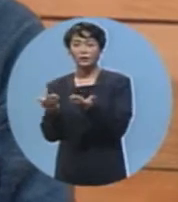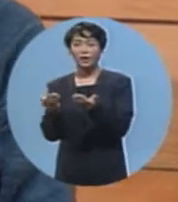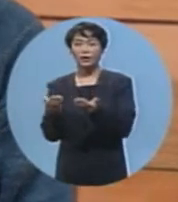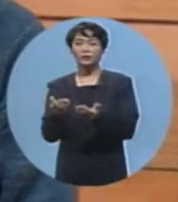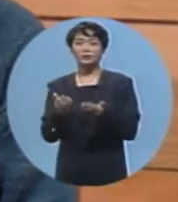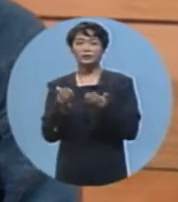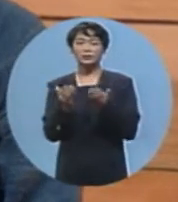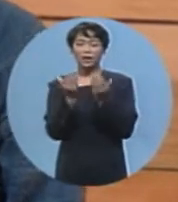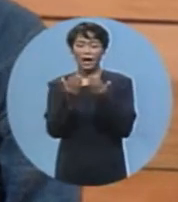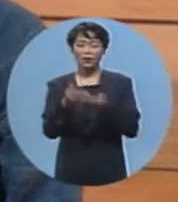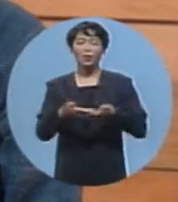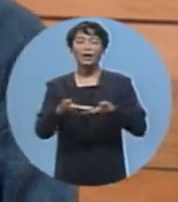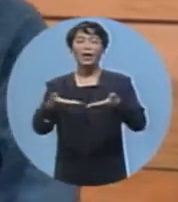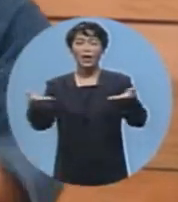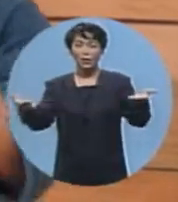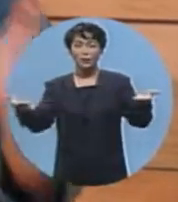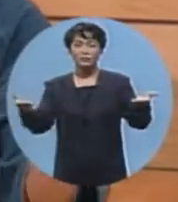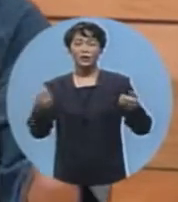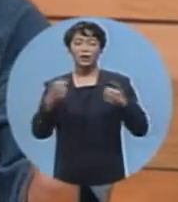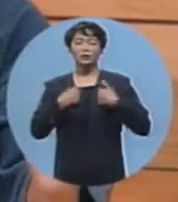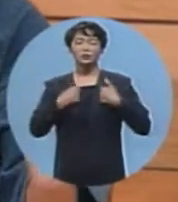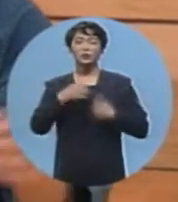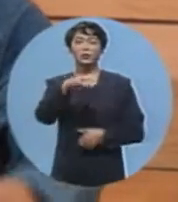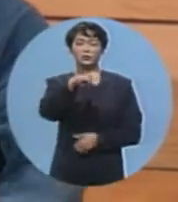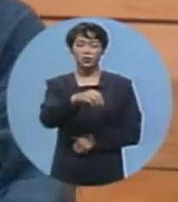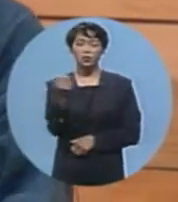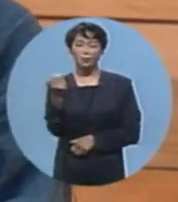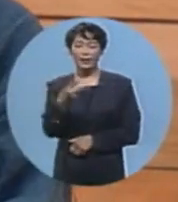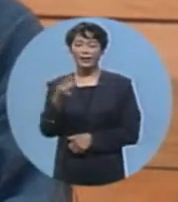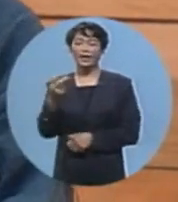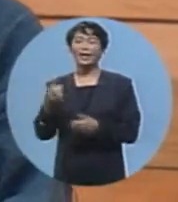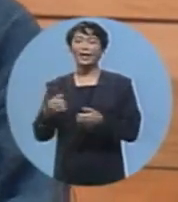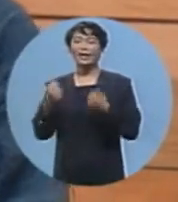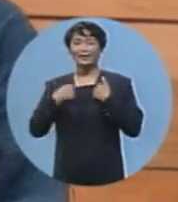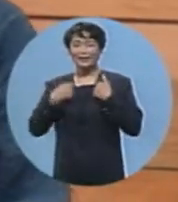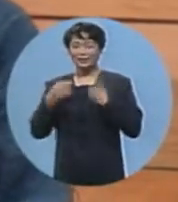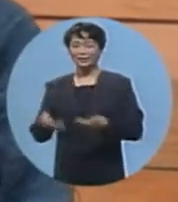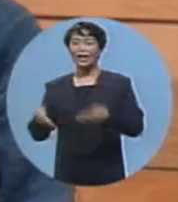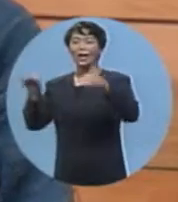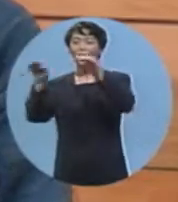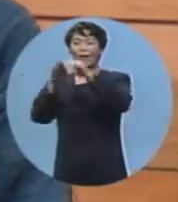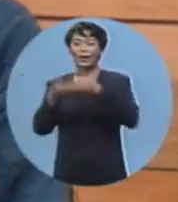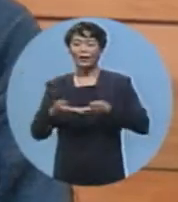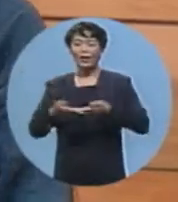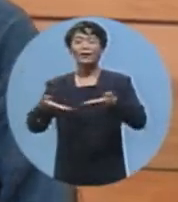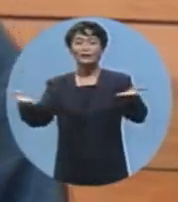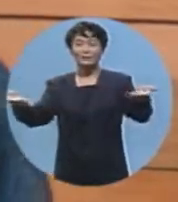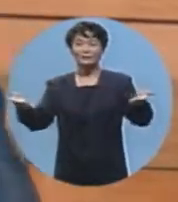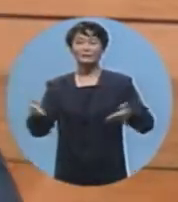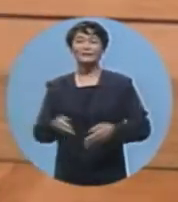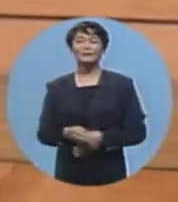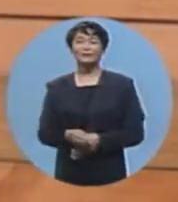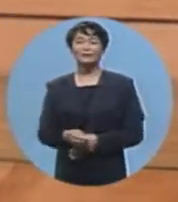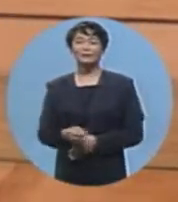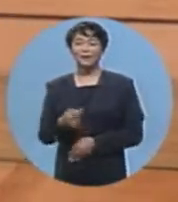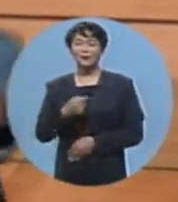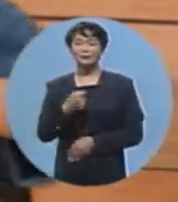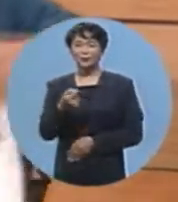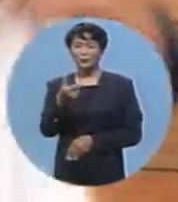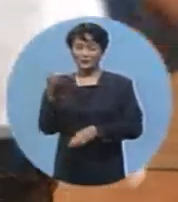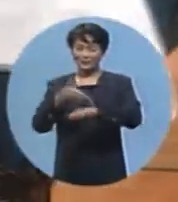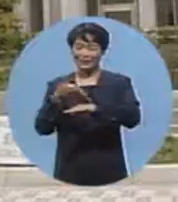場校庭ってやつですね、それが体育館、それを開放してますから、それを使わないって手はありませんよ。私ももう少し稽古しよう。